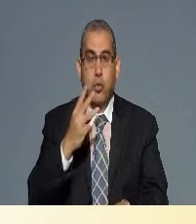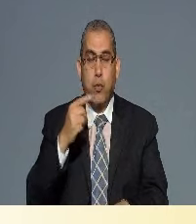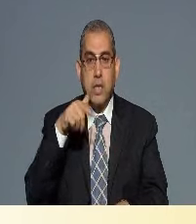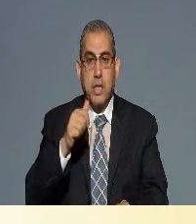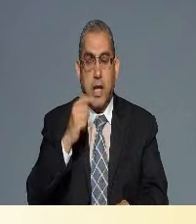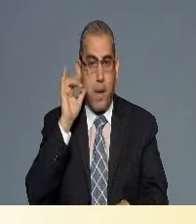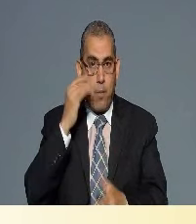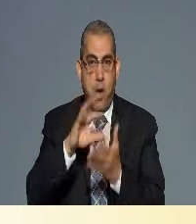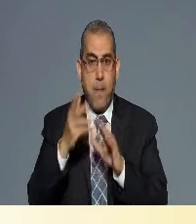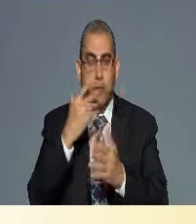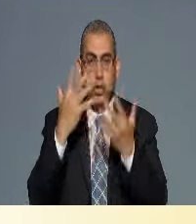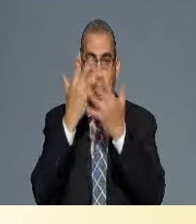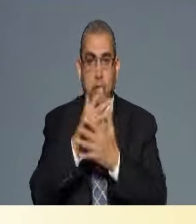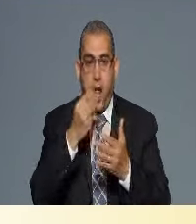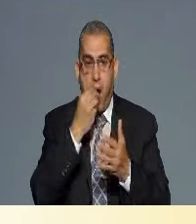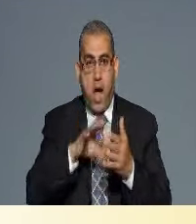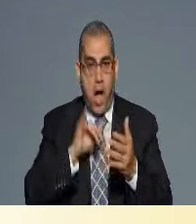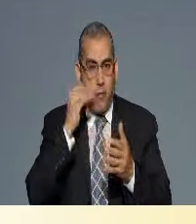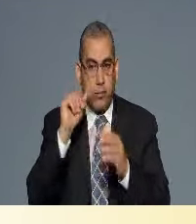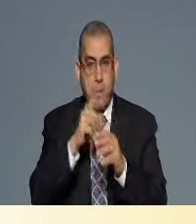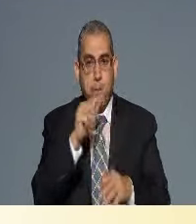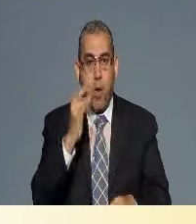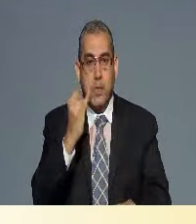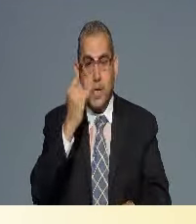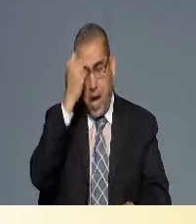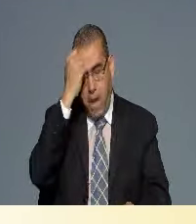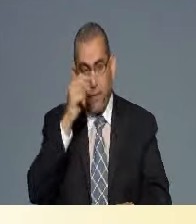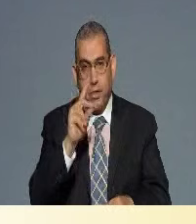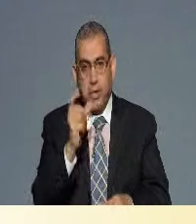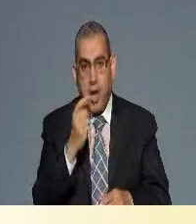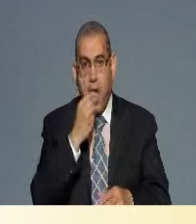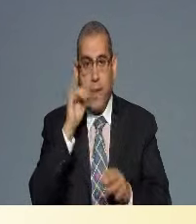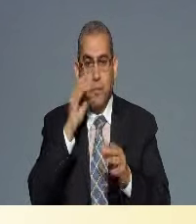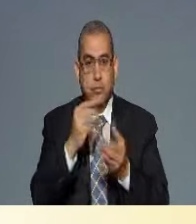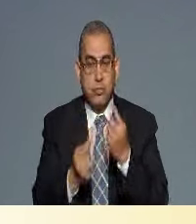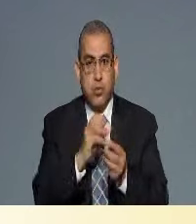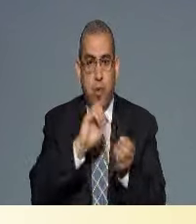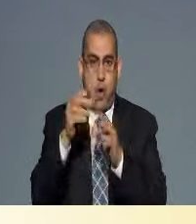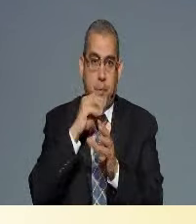بنتكلم على مصنع علف 150,000 طن وهو علف سيادتك للثروه الحيوانيه والداجنه.